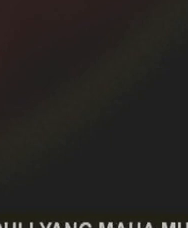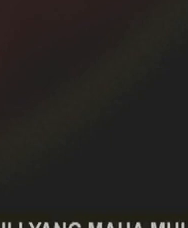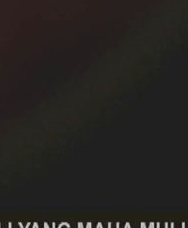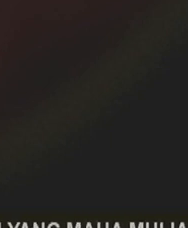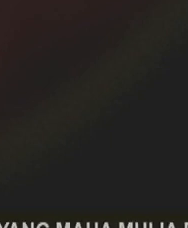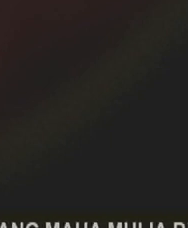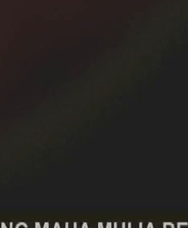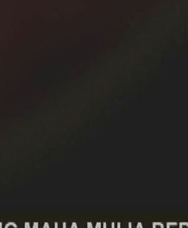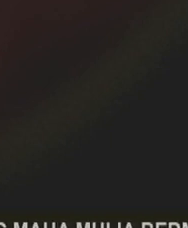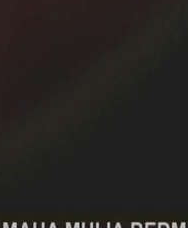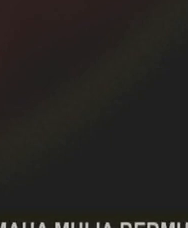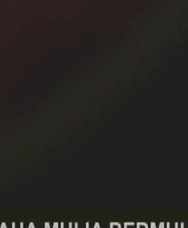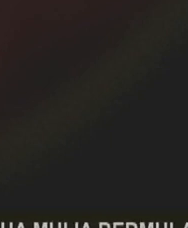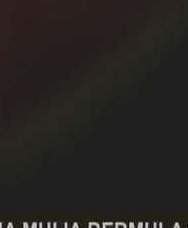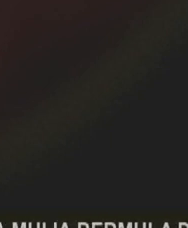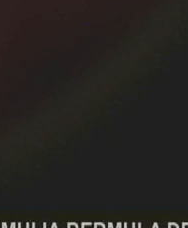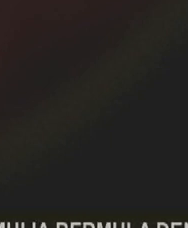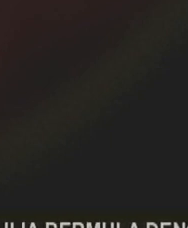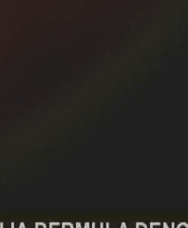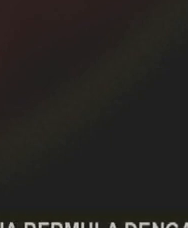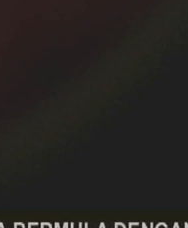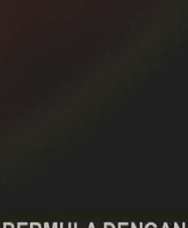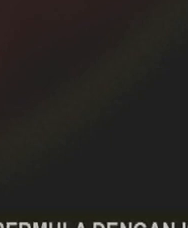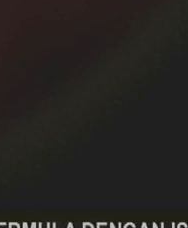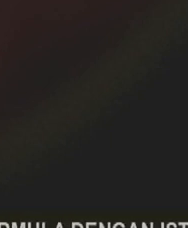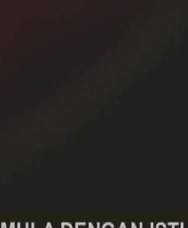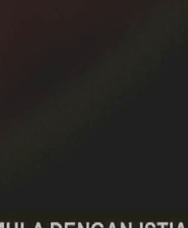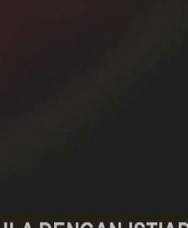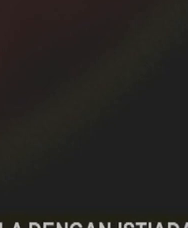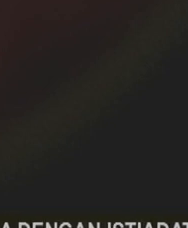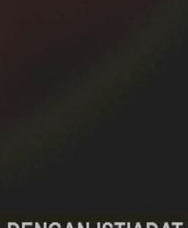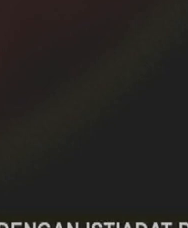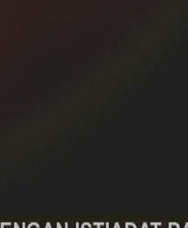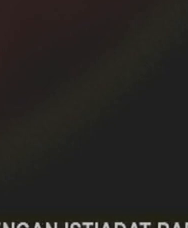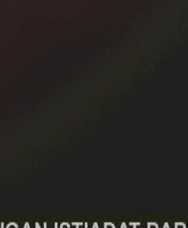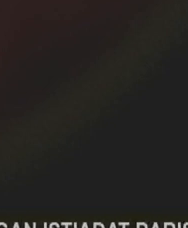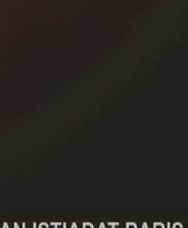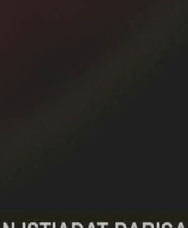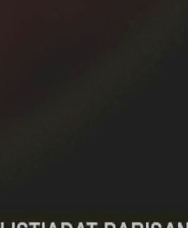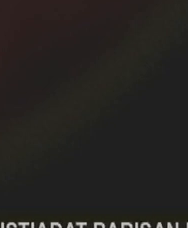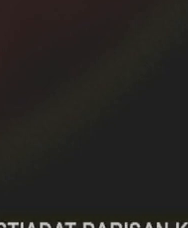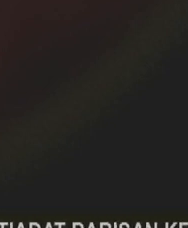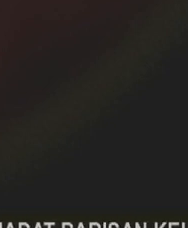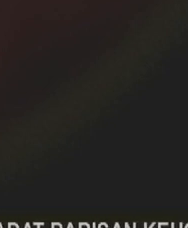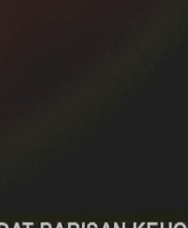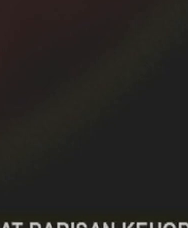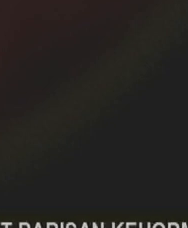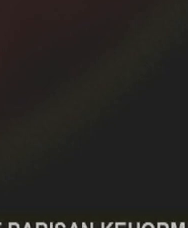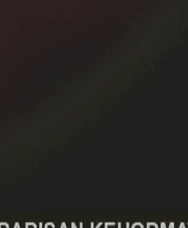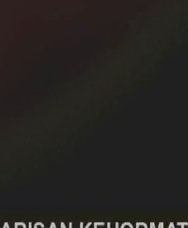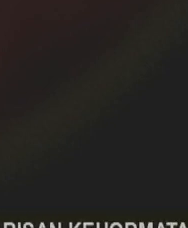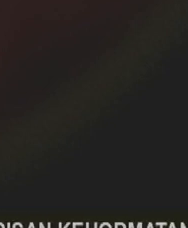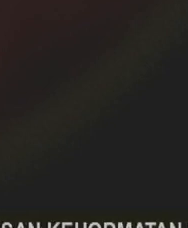05.00 petang tadi juga 13 heran anak damai lelaki dicatatkan di Hospital Suri Seri Begawan gairah flight